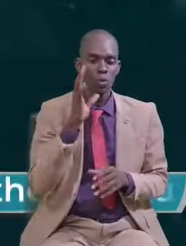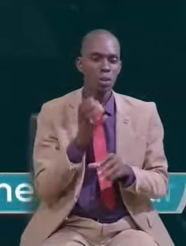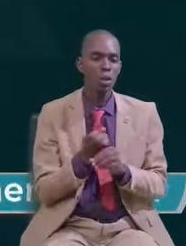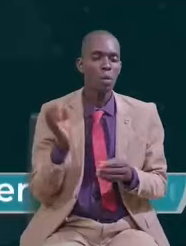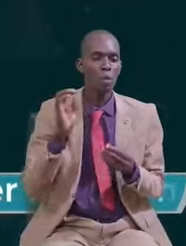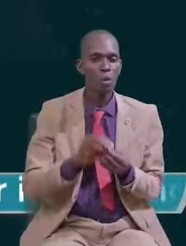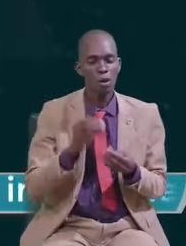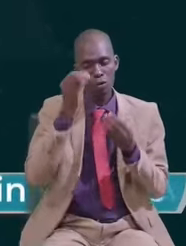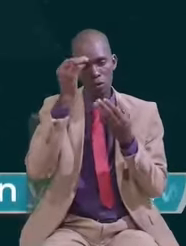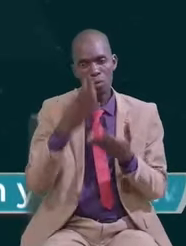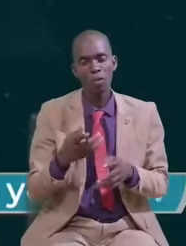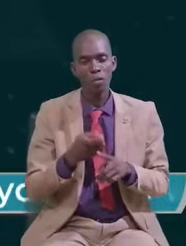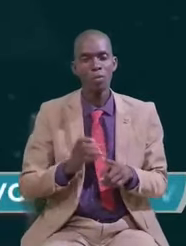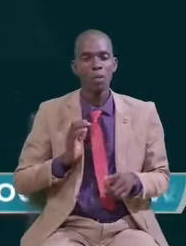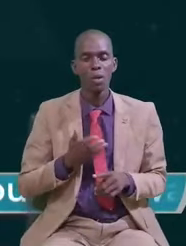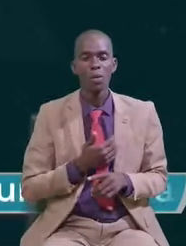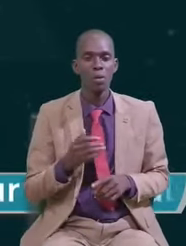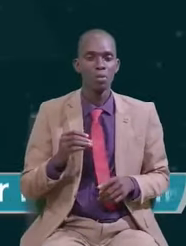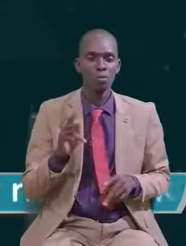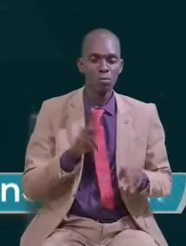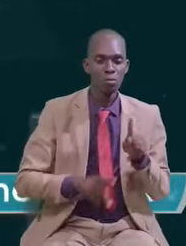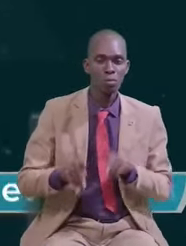Tous ceux qui ont donné leur vie au Seigneur